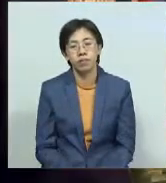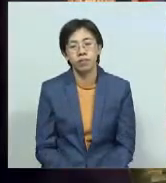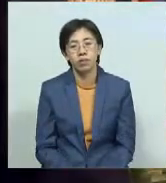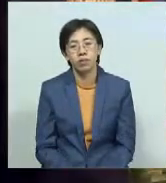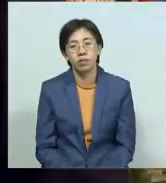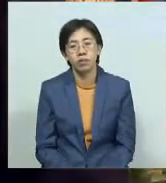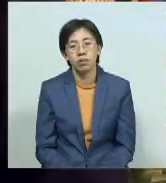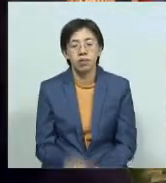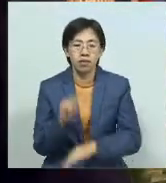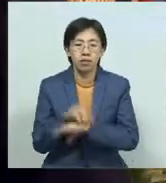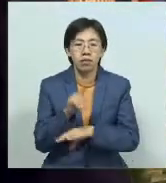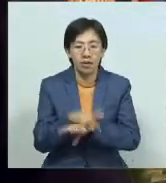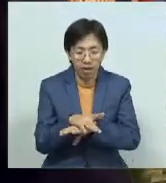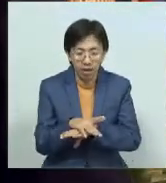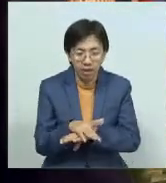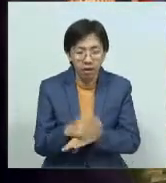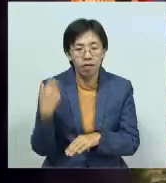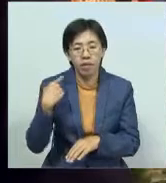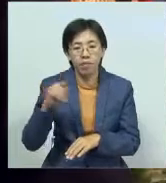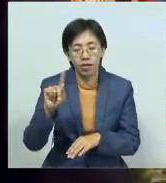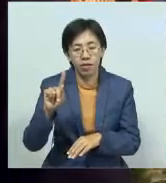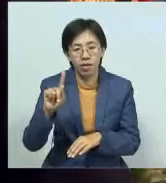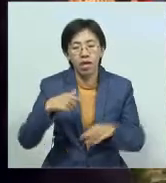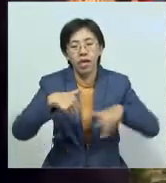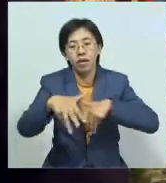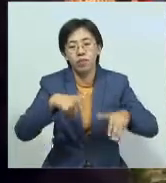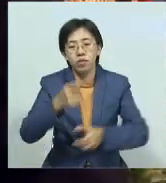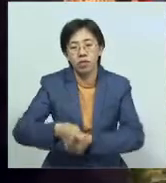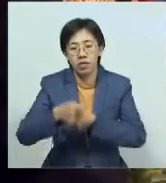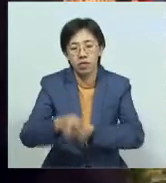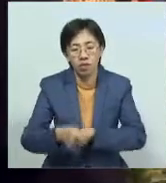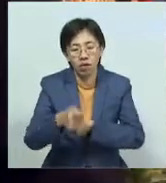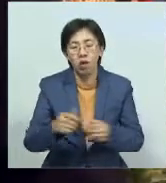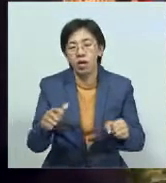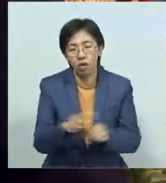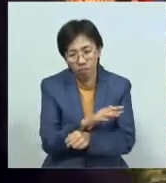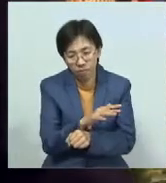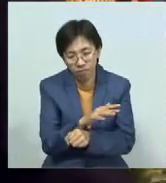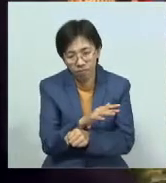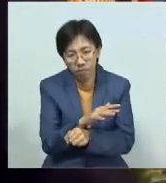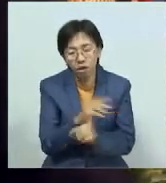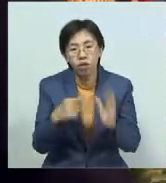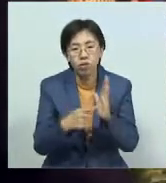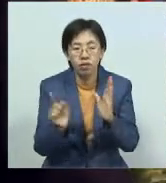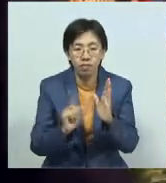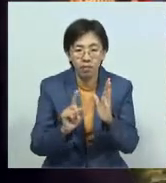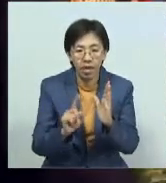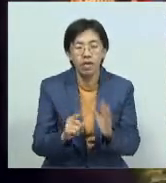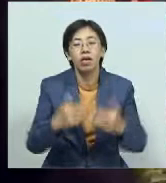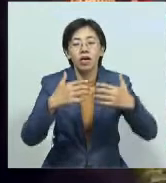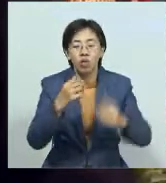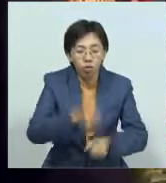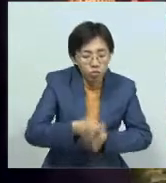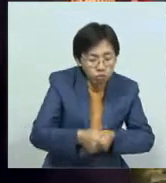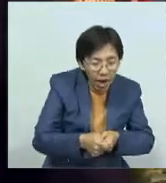เน็ตประชารัฐเนี่ยทำประโยชน์ให้กับพี่น้องเกษตรกรได้ครอบคลุมทางการในเรื่องของด้านการผลิตน